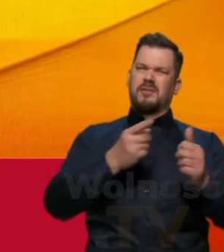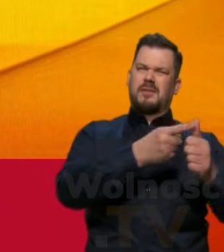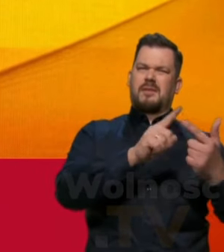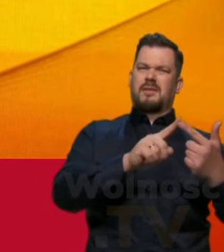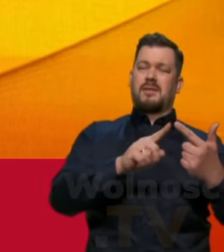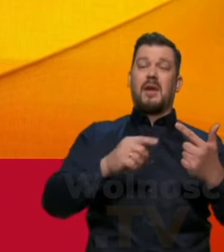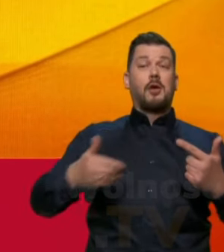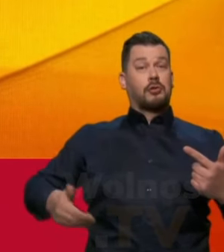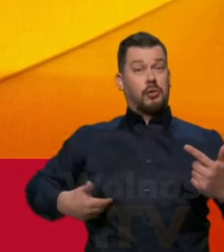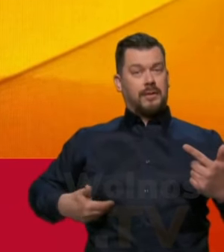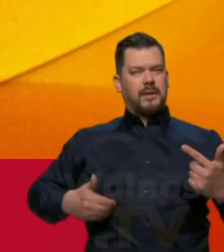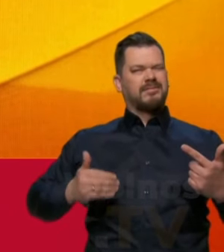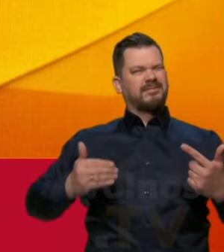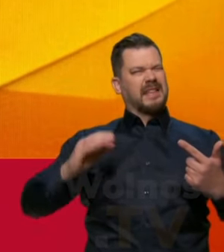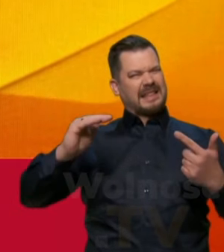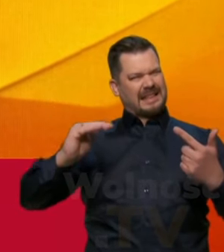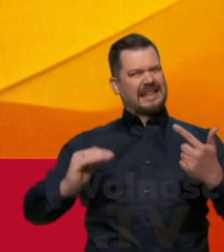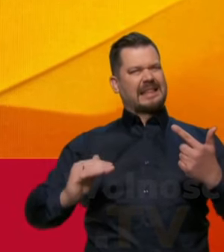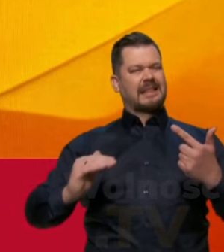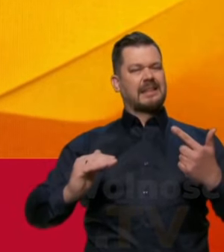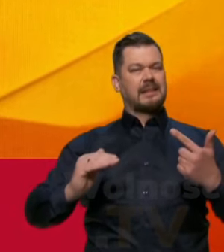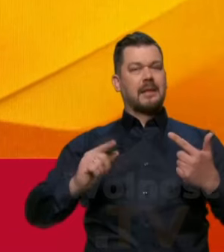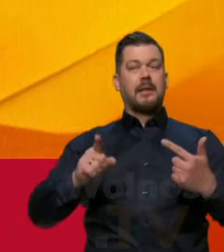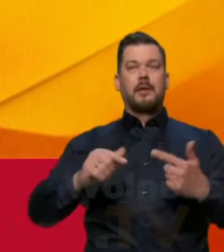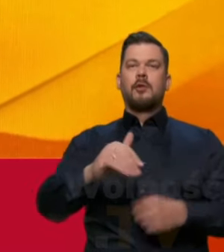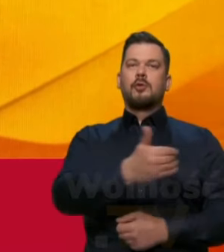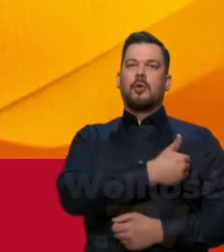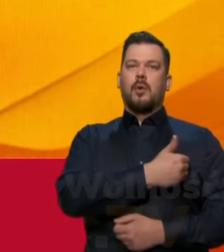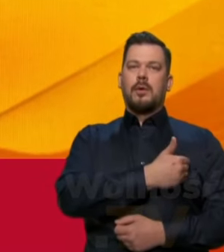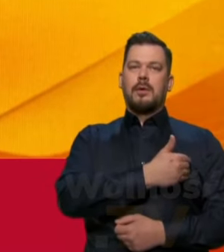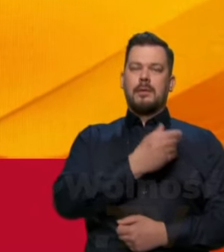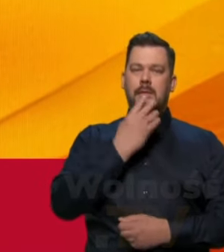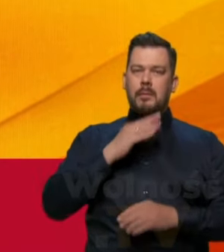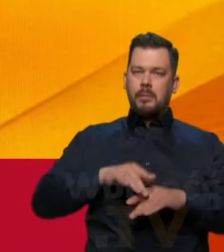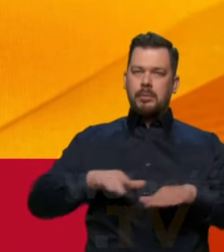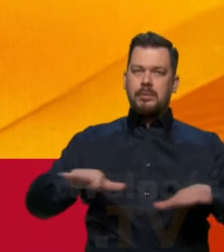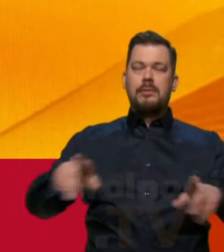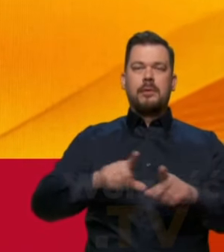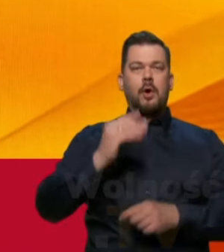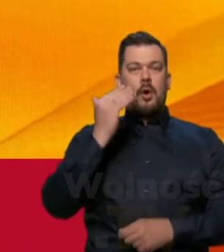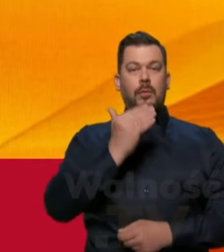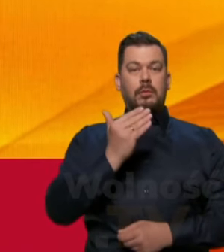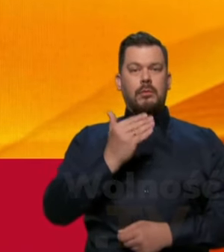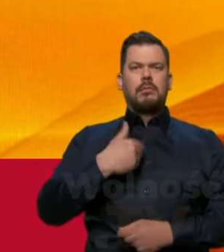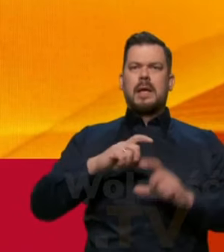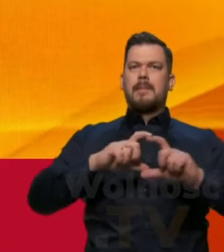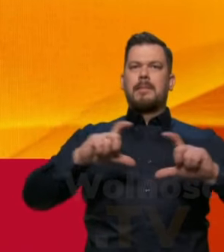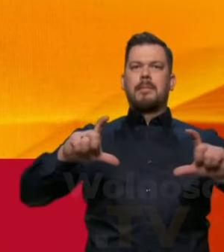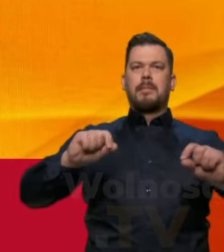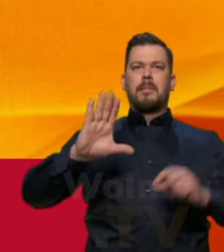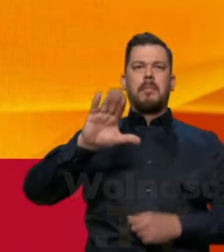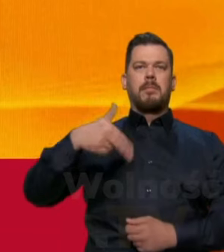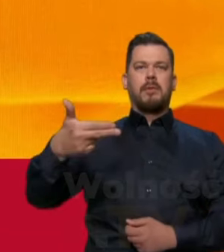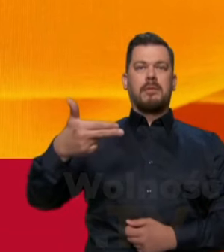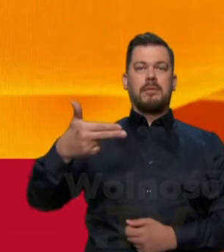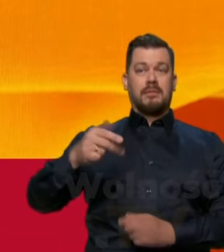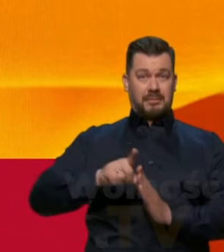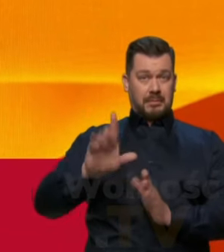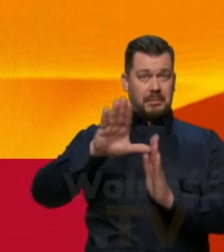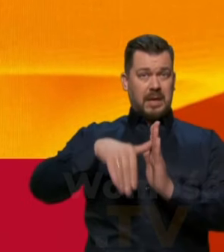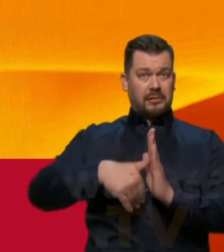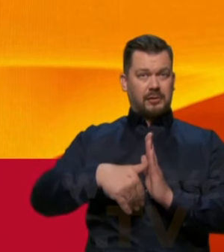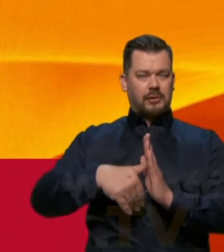żeby nauczyciele w szkołach publicznych, w szkołach komunalnych, ponieważ chociaż jestem zwolennikiem bonu edukacyjnego, to na poziomie miasta go nie